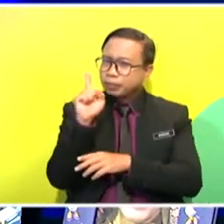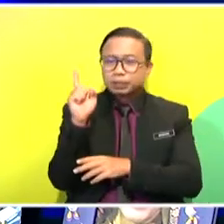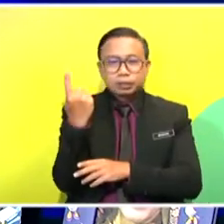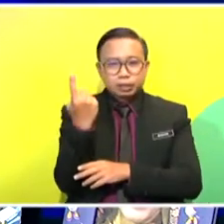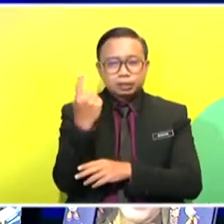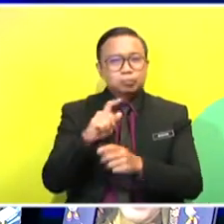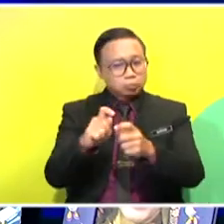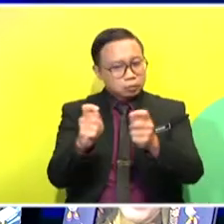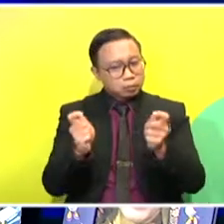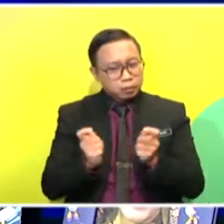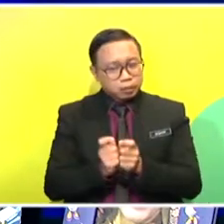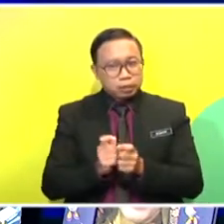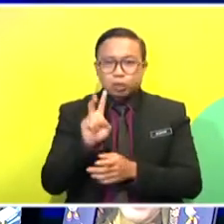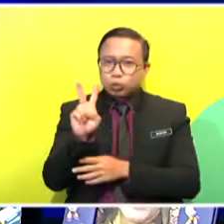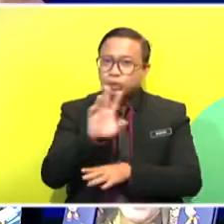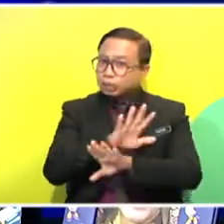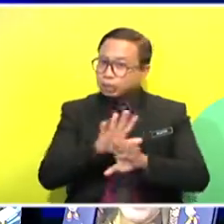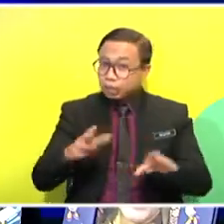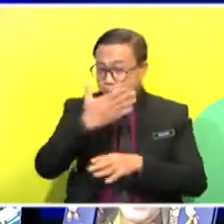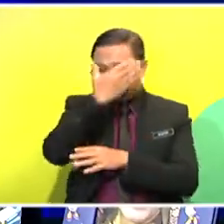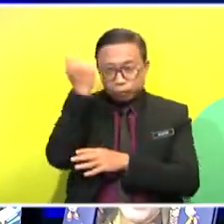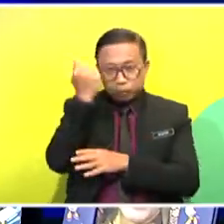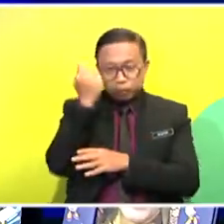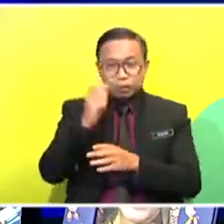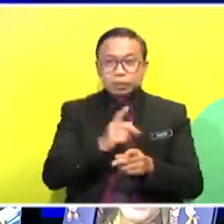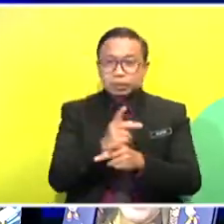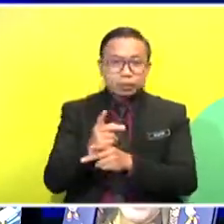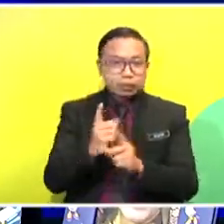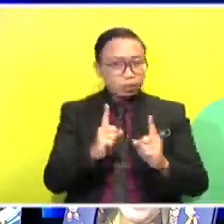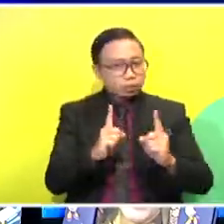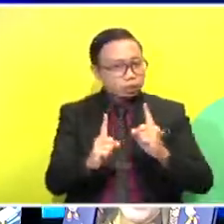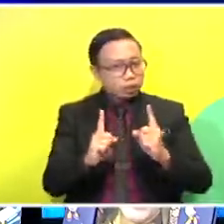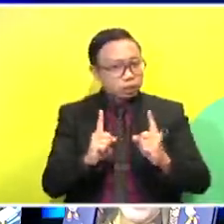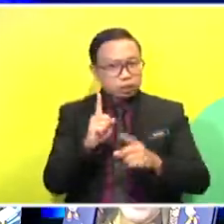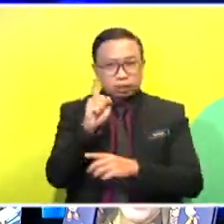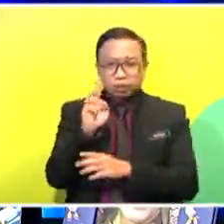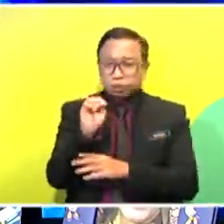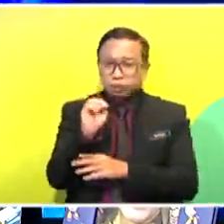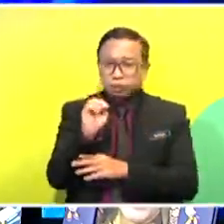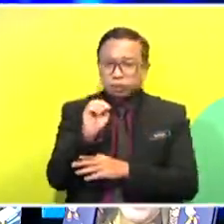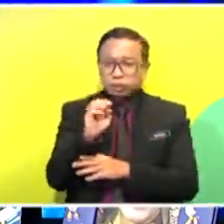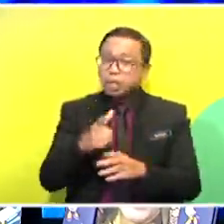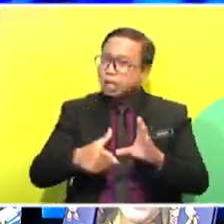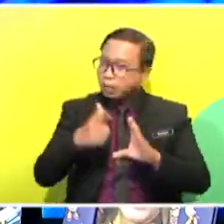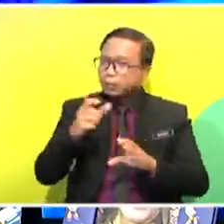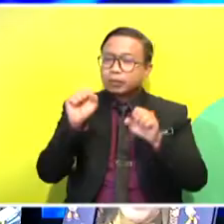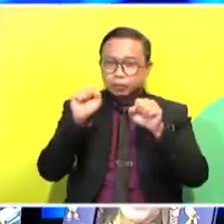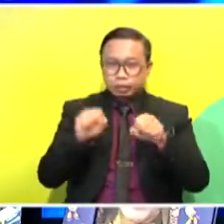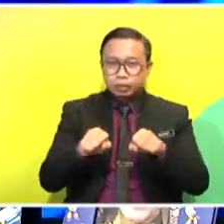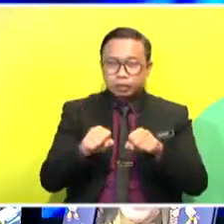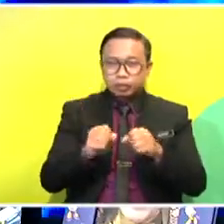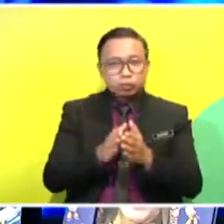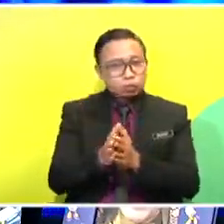berada. Yang kedua, jangan lupa menjaga penjarakan fizikal 1 meter atau lebih sekiranya boleh, dan kerap cuci